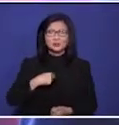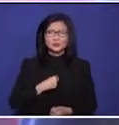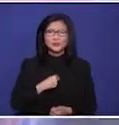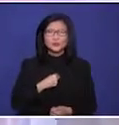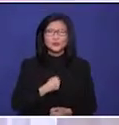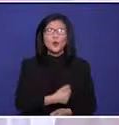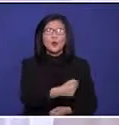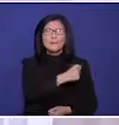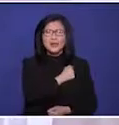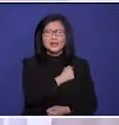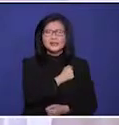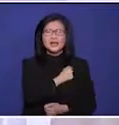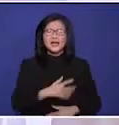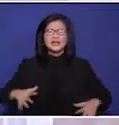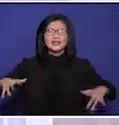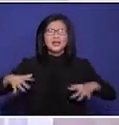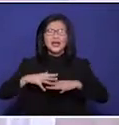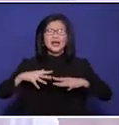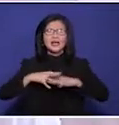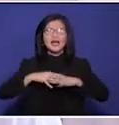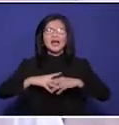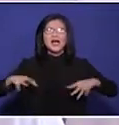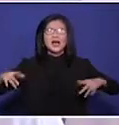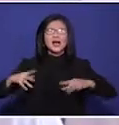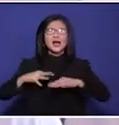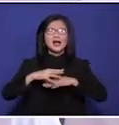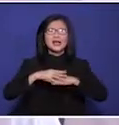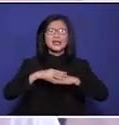kebangsaanku, bangsa dan tanah